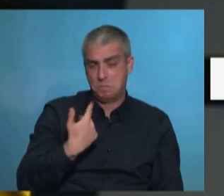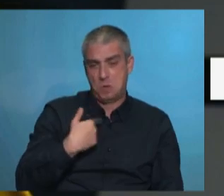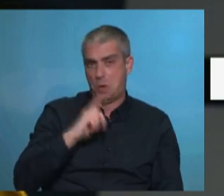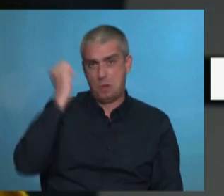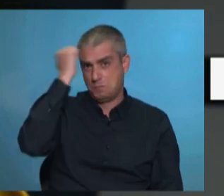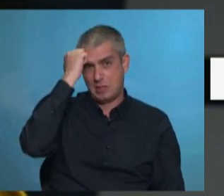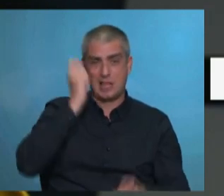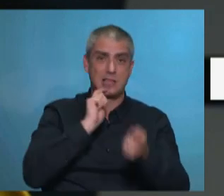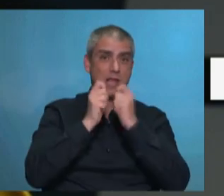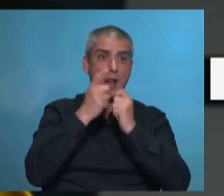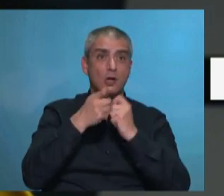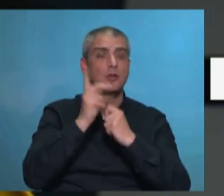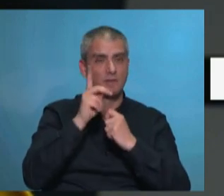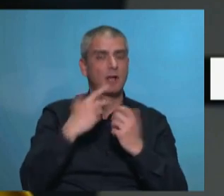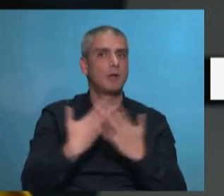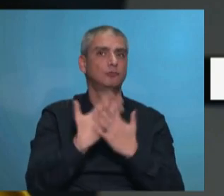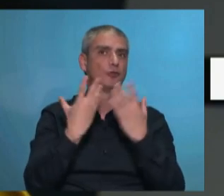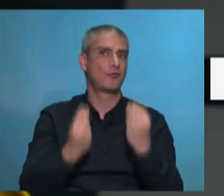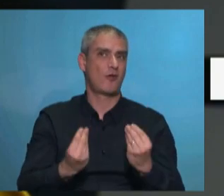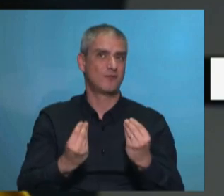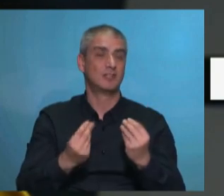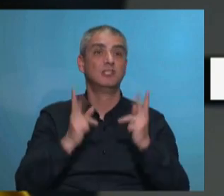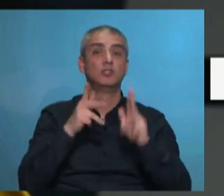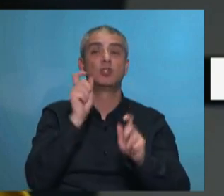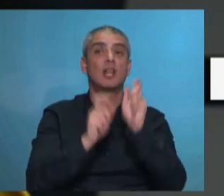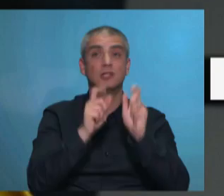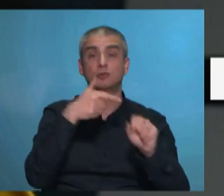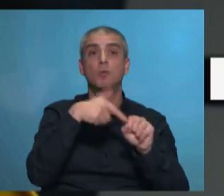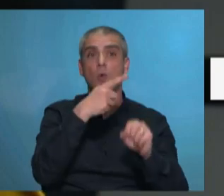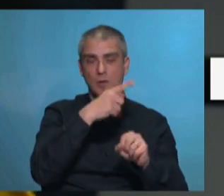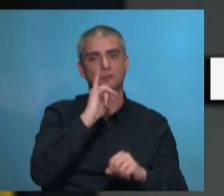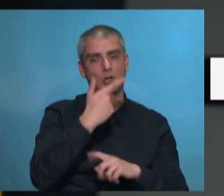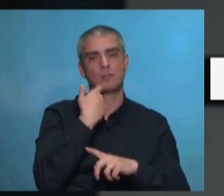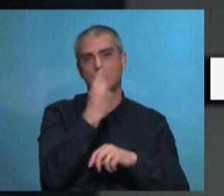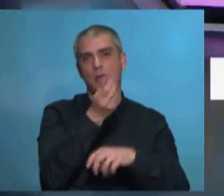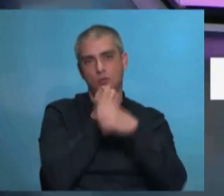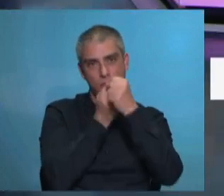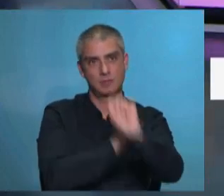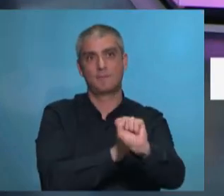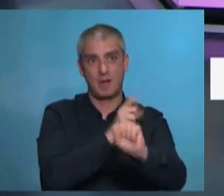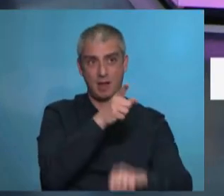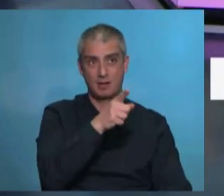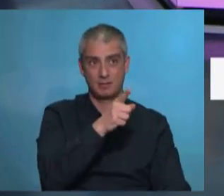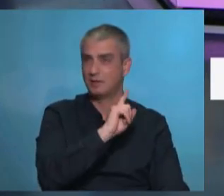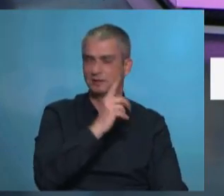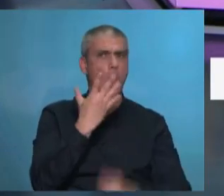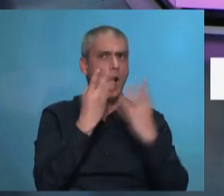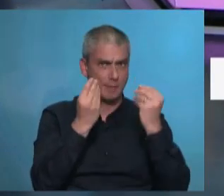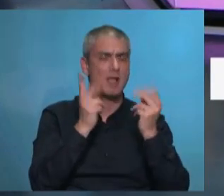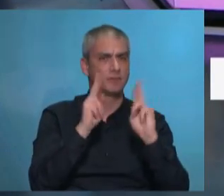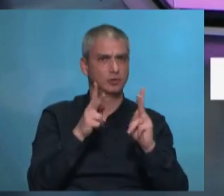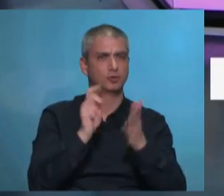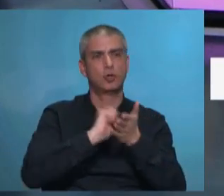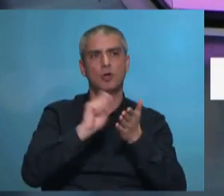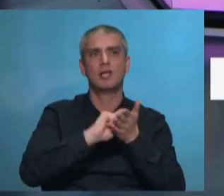על הראיון הזה. אבל יש גם חדשות טובות, דניאלה. יש אנשים בקווייט שכן הביאו תמיכה בסעיד. זה לא הרבה, אבל יש פובליציסט